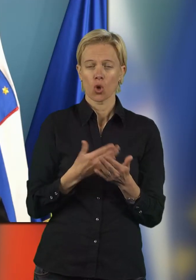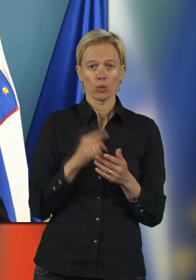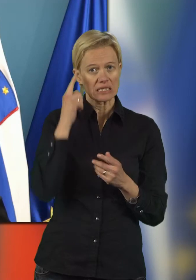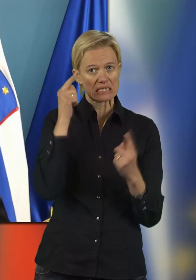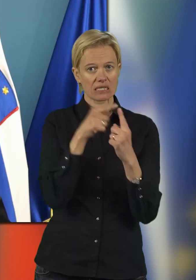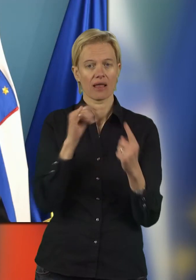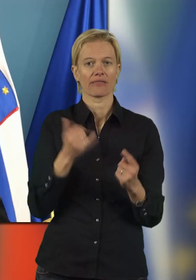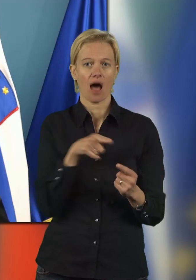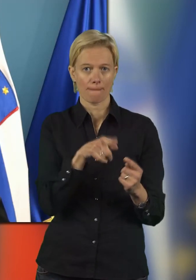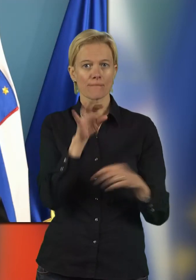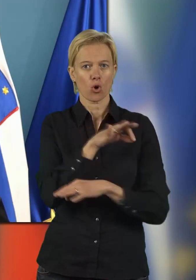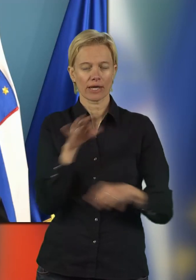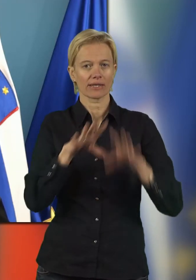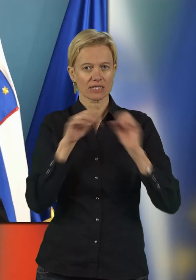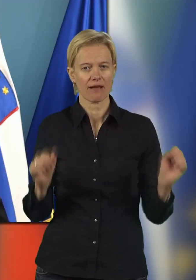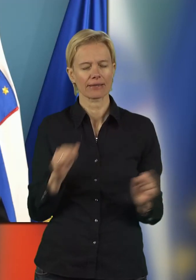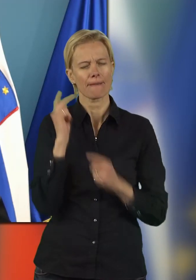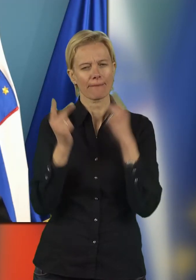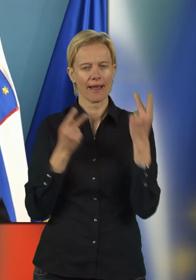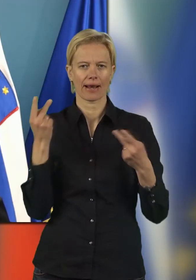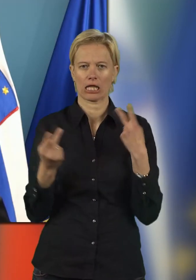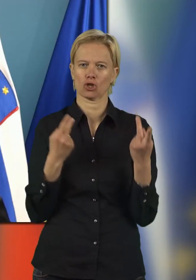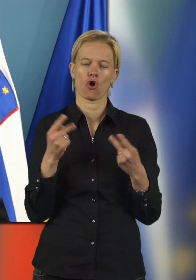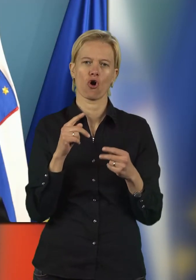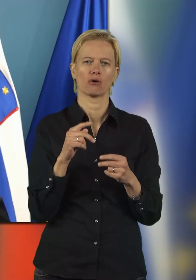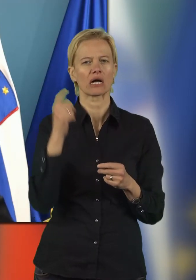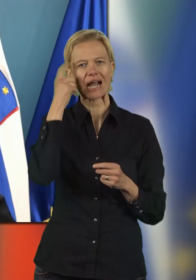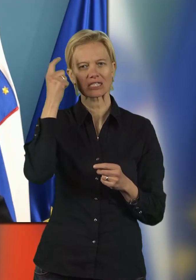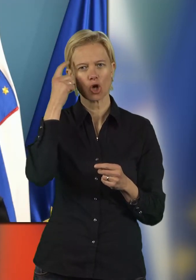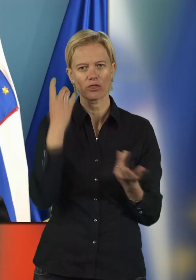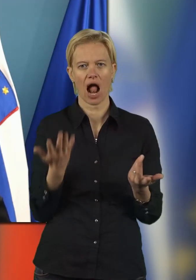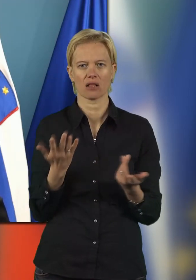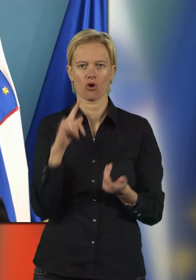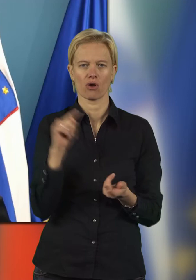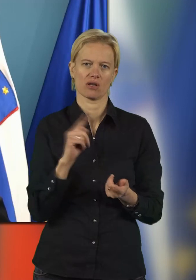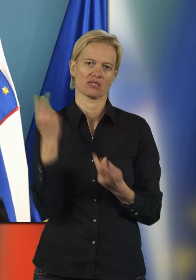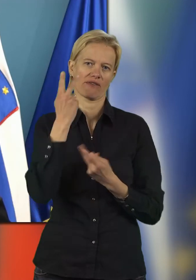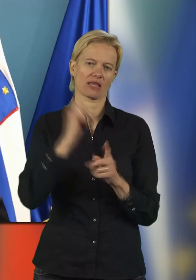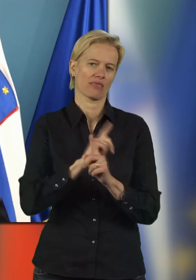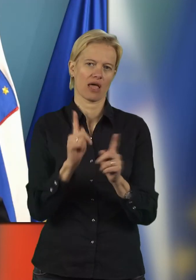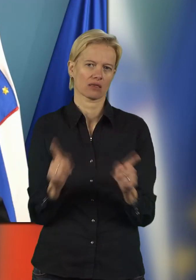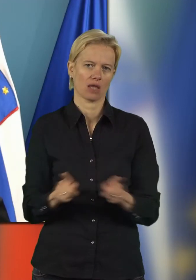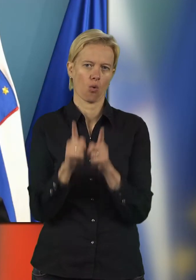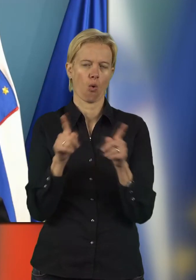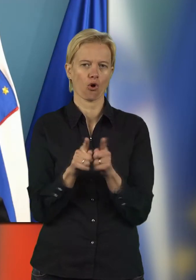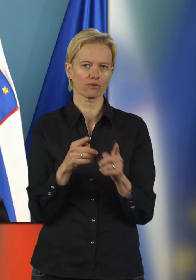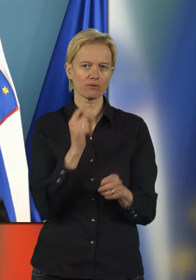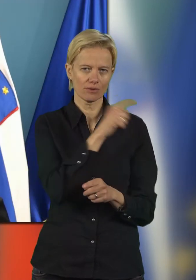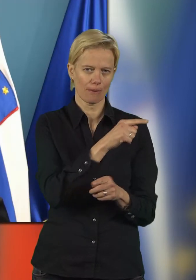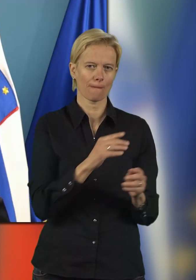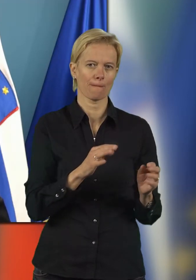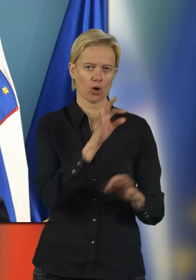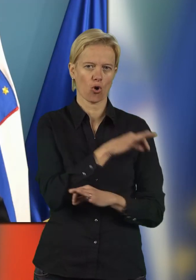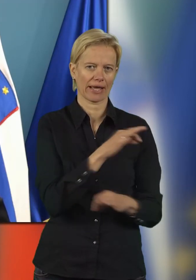začetka. Naš osnovni cilj je, da se ta projekt izvede pregledno, racionalno in